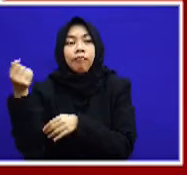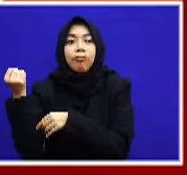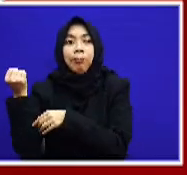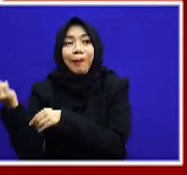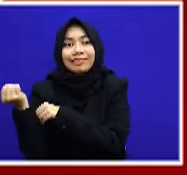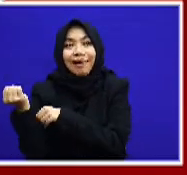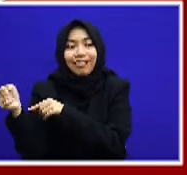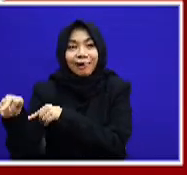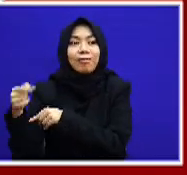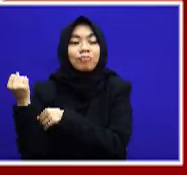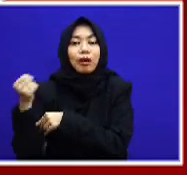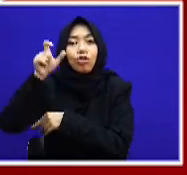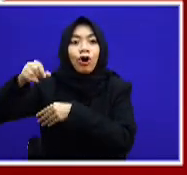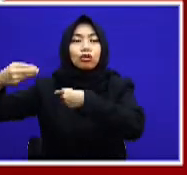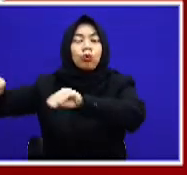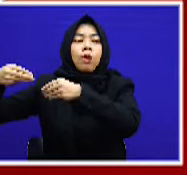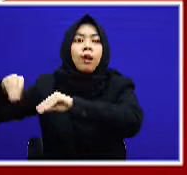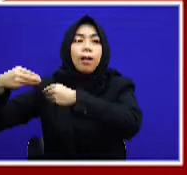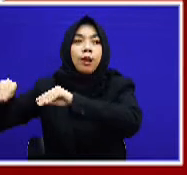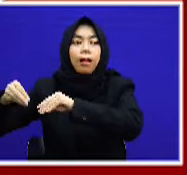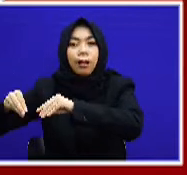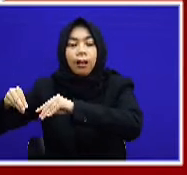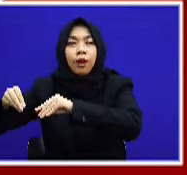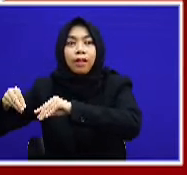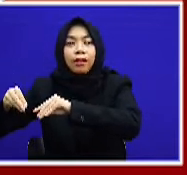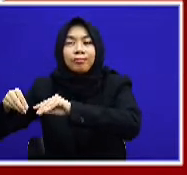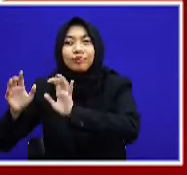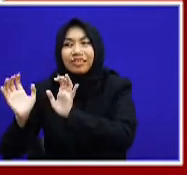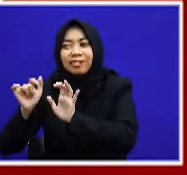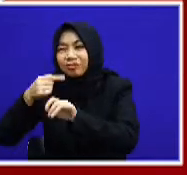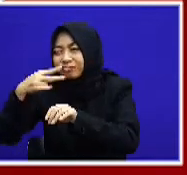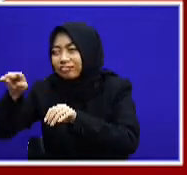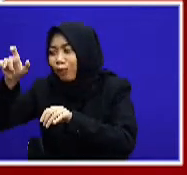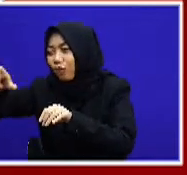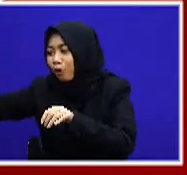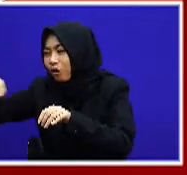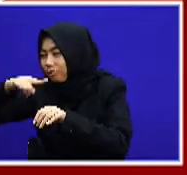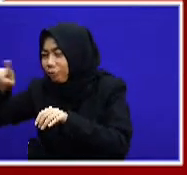para penjualnya, para pedagangnya itu juga masih minim